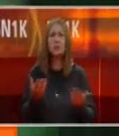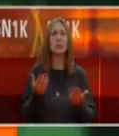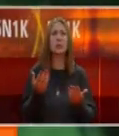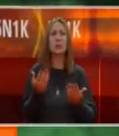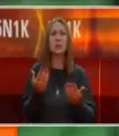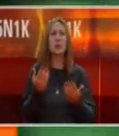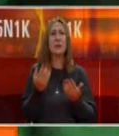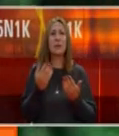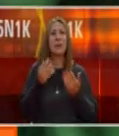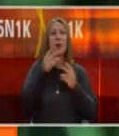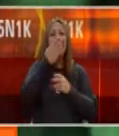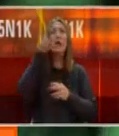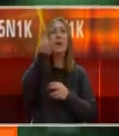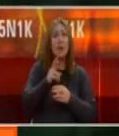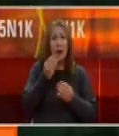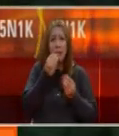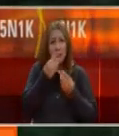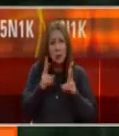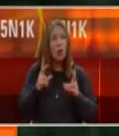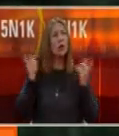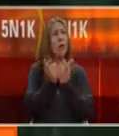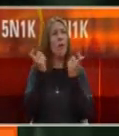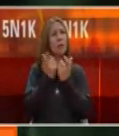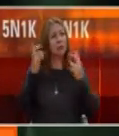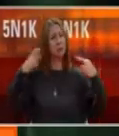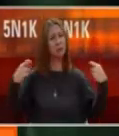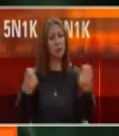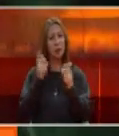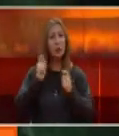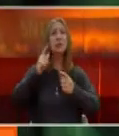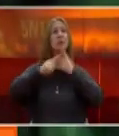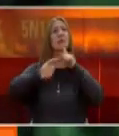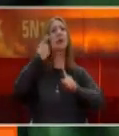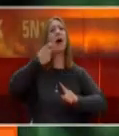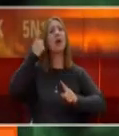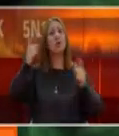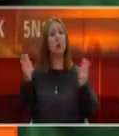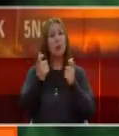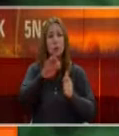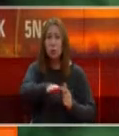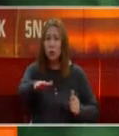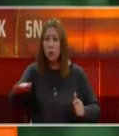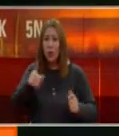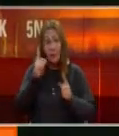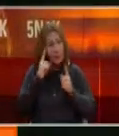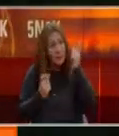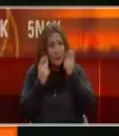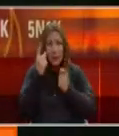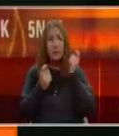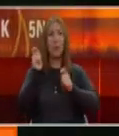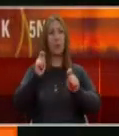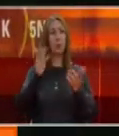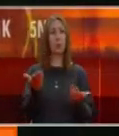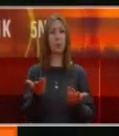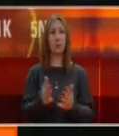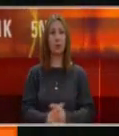efendim iftar açabiliyorsunuz, sosyal toplantılar yapabiliyorsunuz, tarihi toplantılar yapabiliyorsunuz, küçük çocuklarla yaratıcı drama müthiş çalışmaları. Bir deneyim